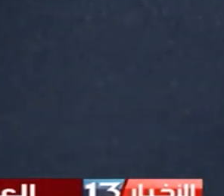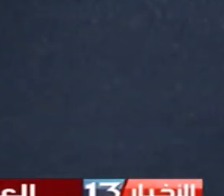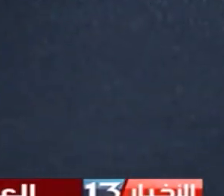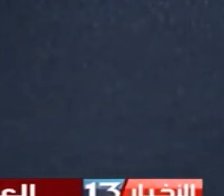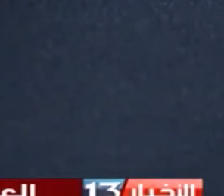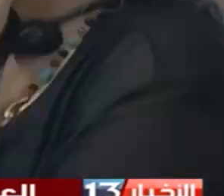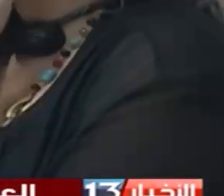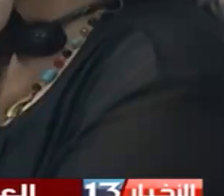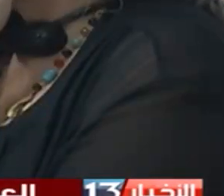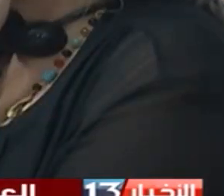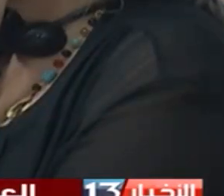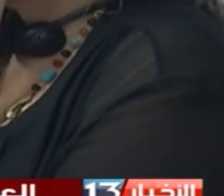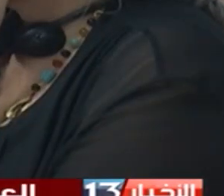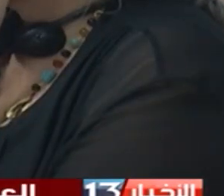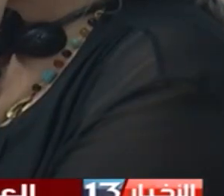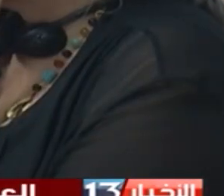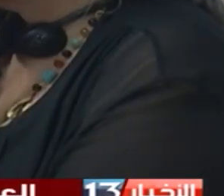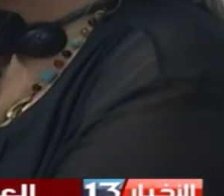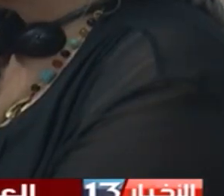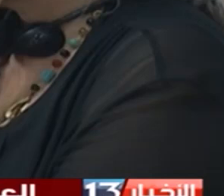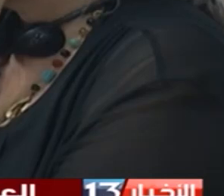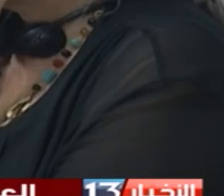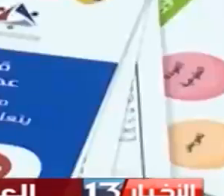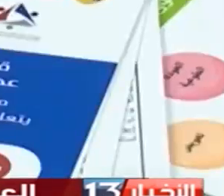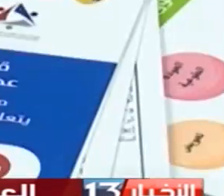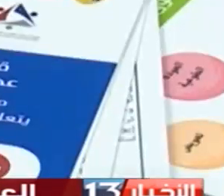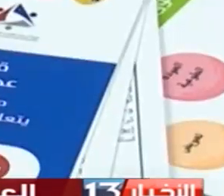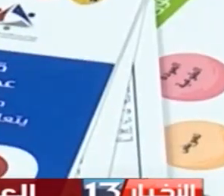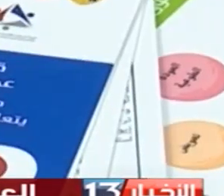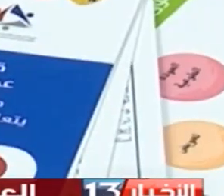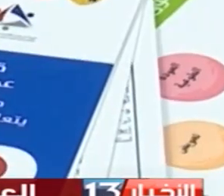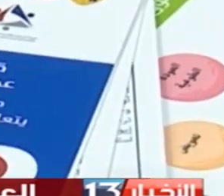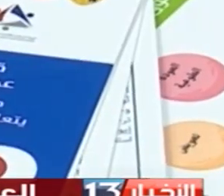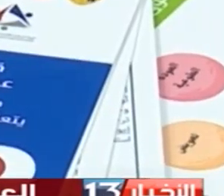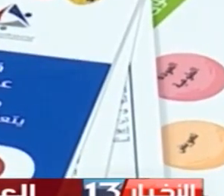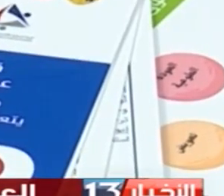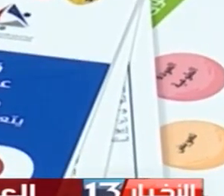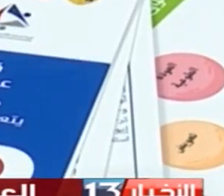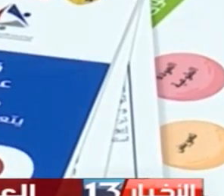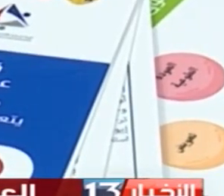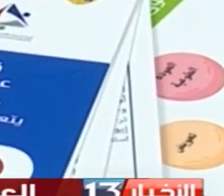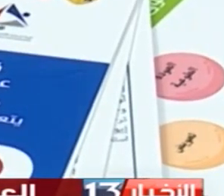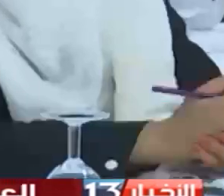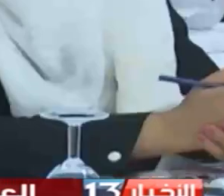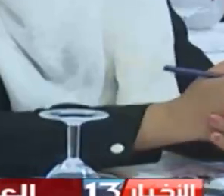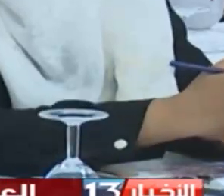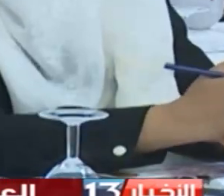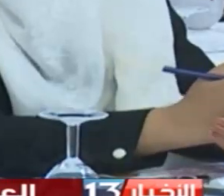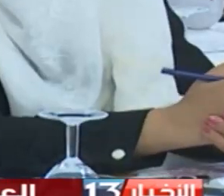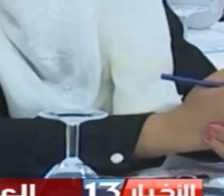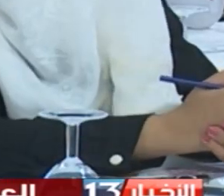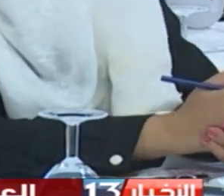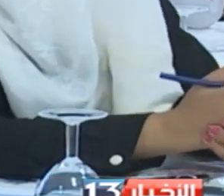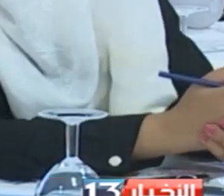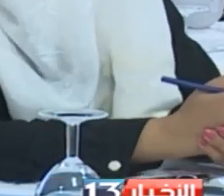بتعهداتها وتعلن البدء في المرحله الثانيه من الحمله العالميه للتوعيه القلب الازرق